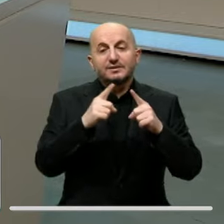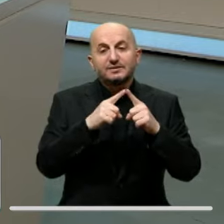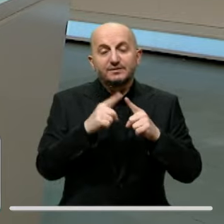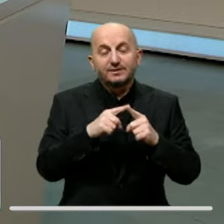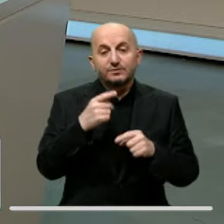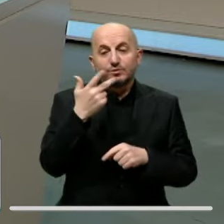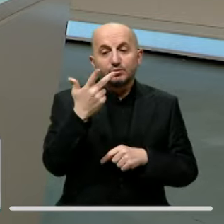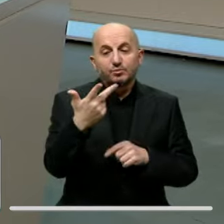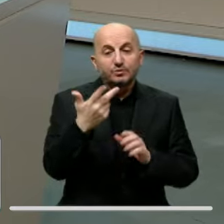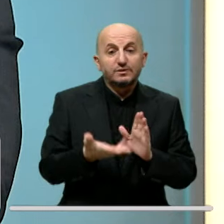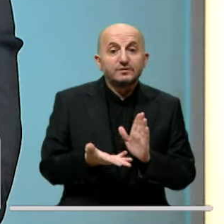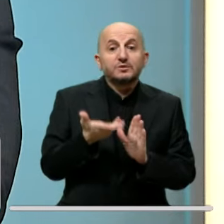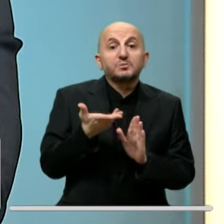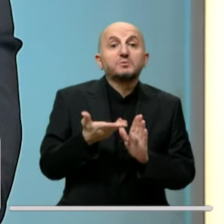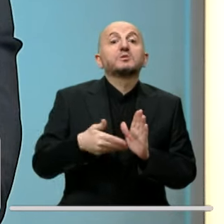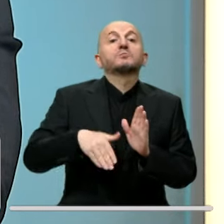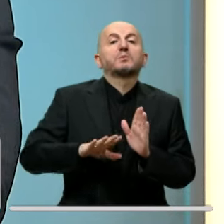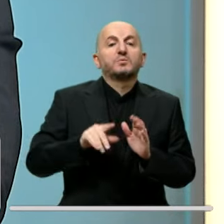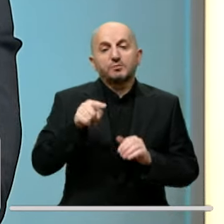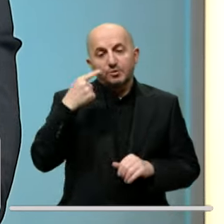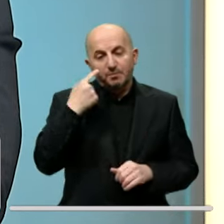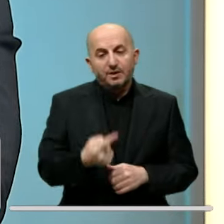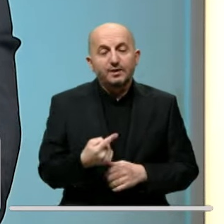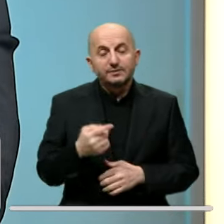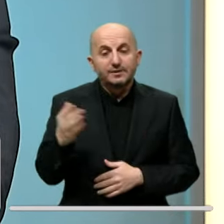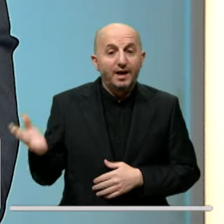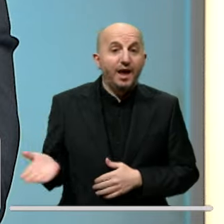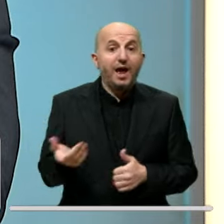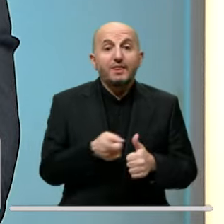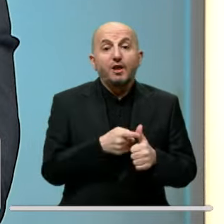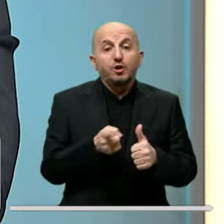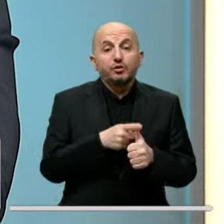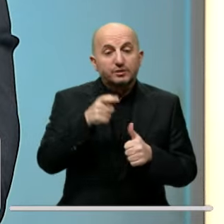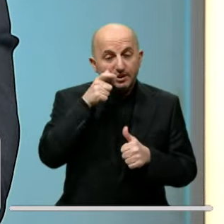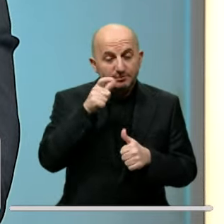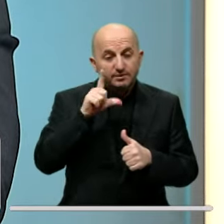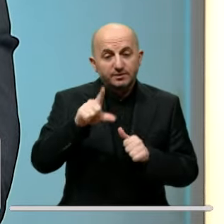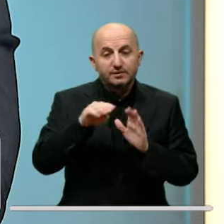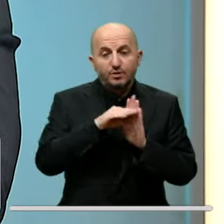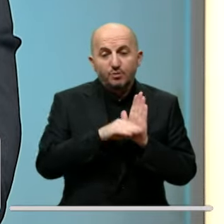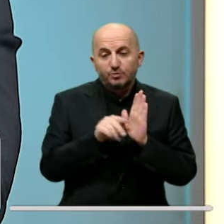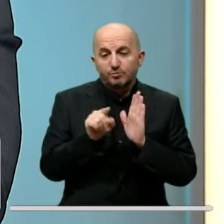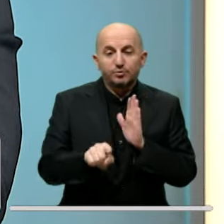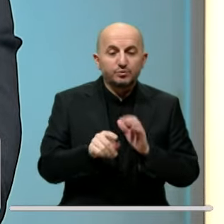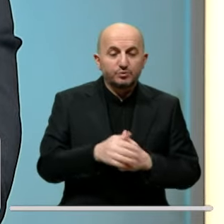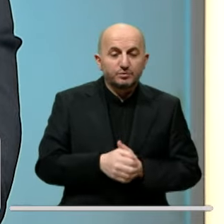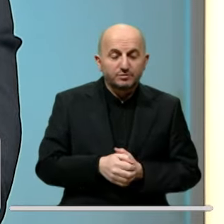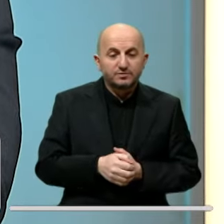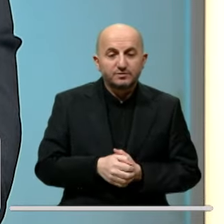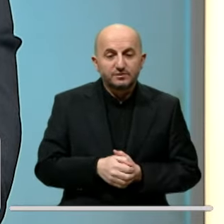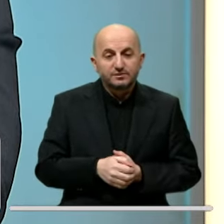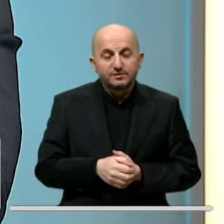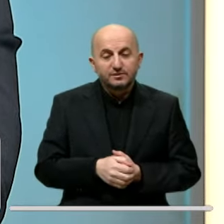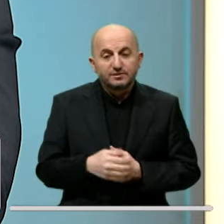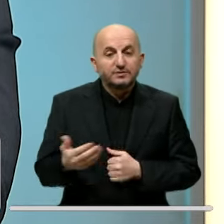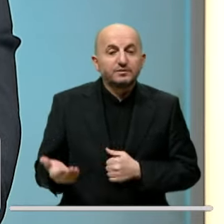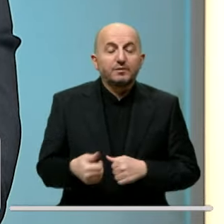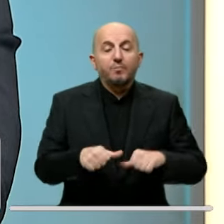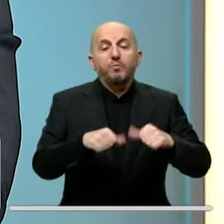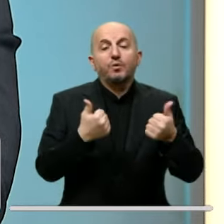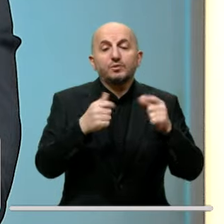çıkmış mı çıkmamış mı buna bakarız. Yani en önce dikkat etmemiz gereken husus budur. Hı hı. Burada şayet